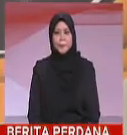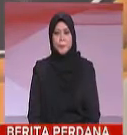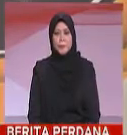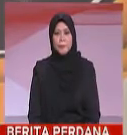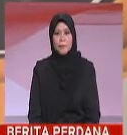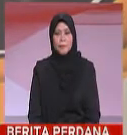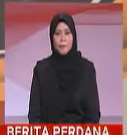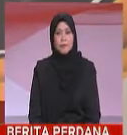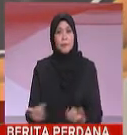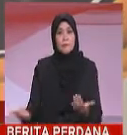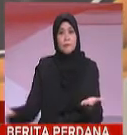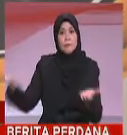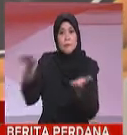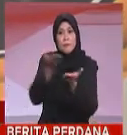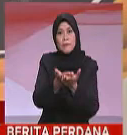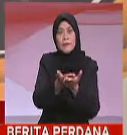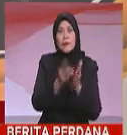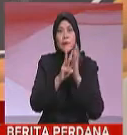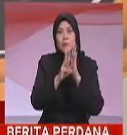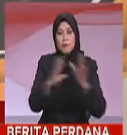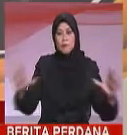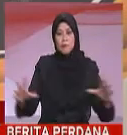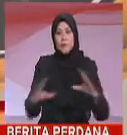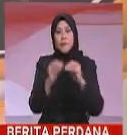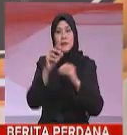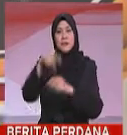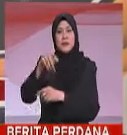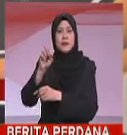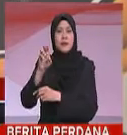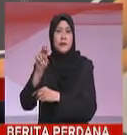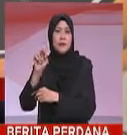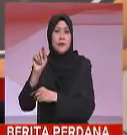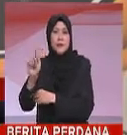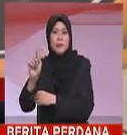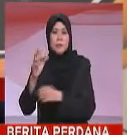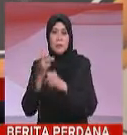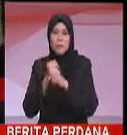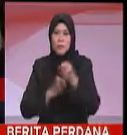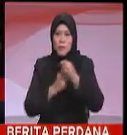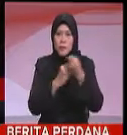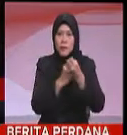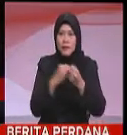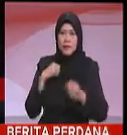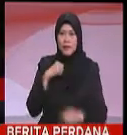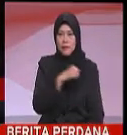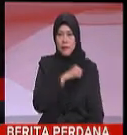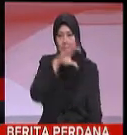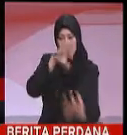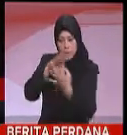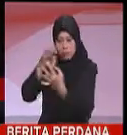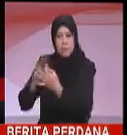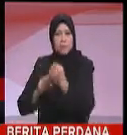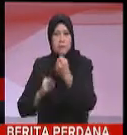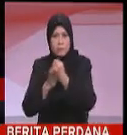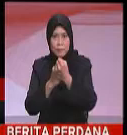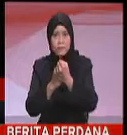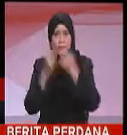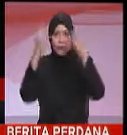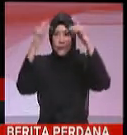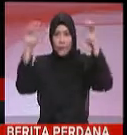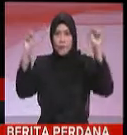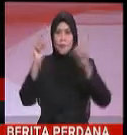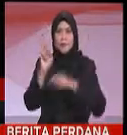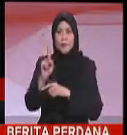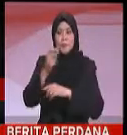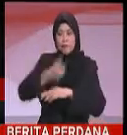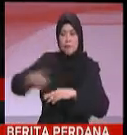Perkara itu diusulkan oleh perwakilan dalam Kongres PBSNT dan mendapat sokongan majoriti ahli-ahli gabungan. Timbalan Presiden 1